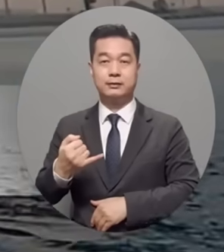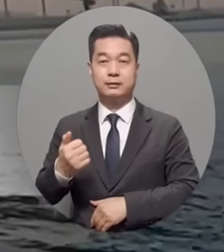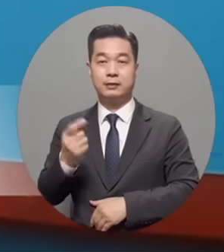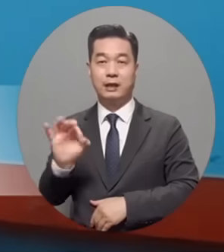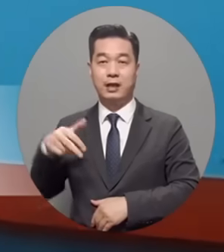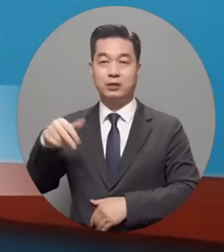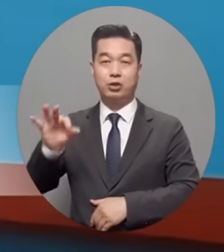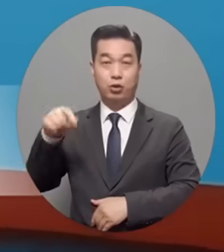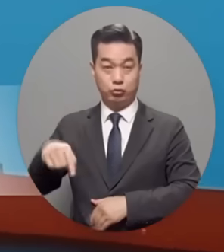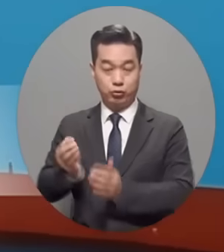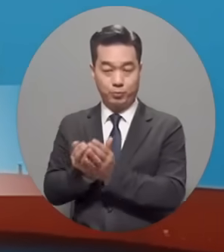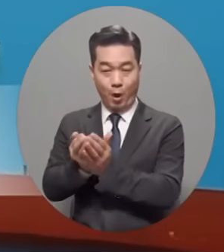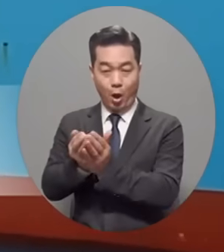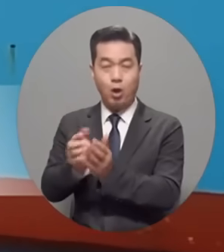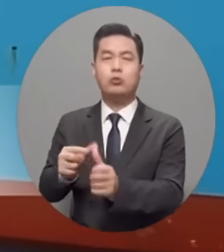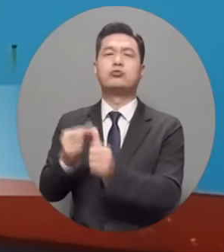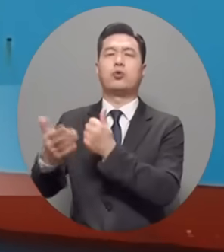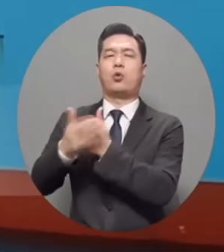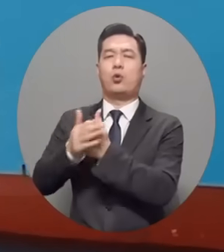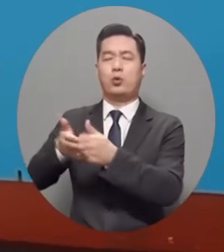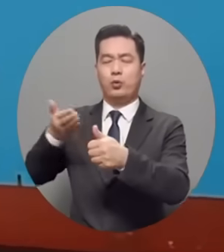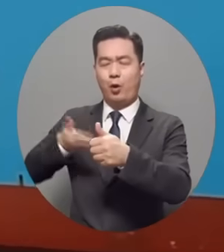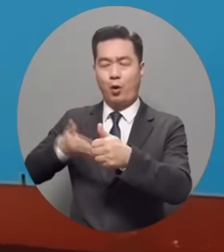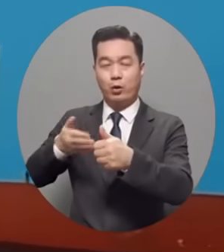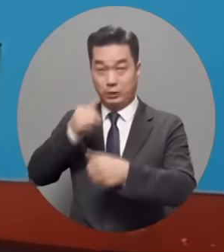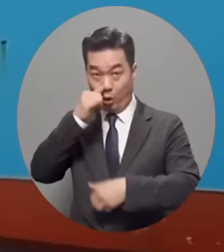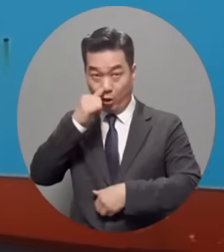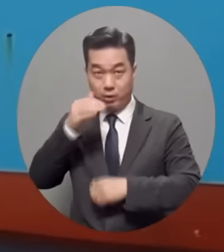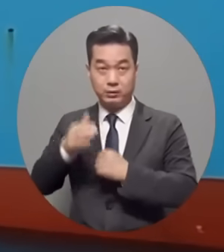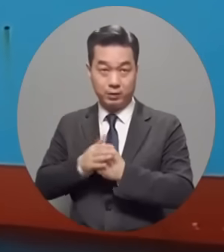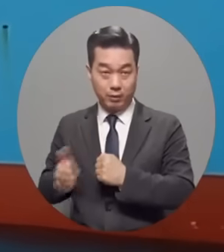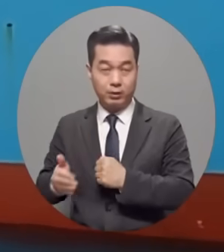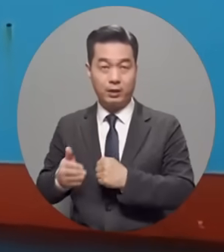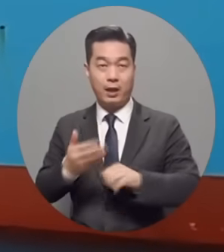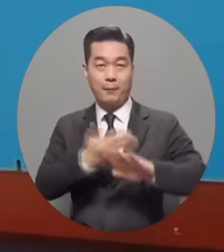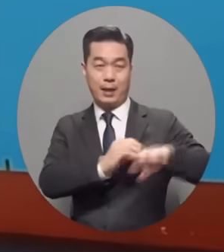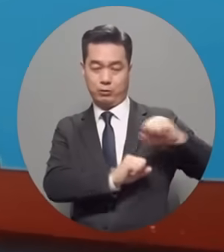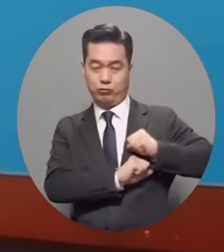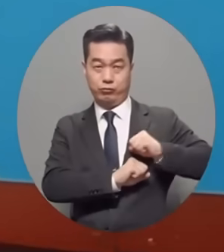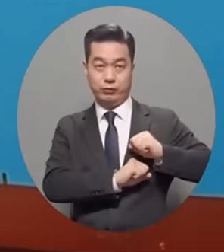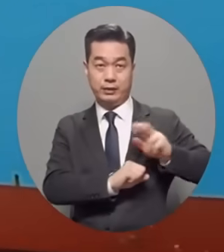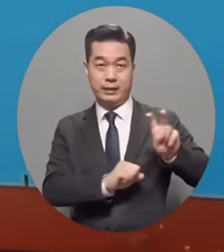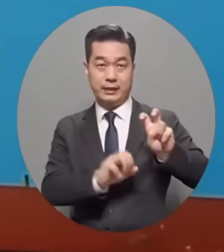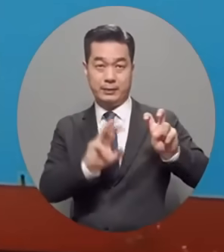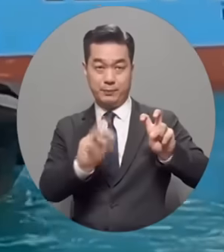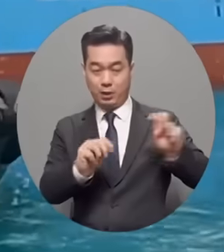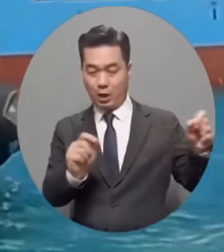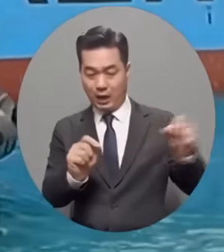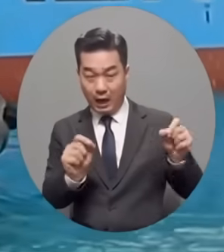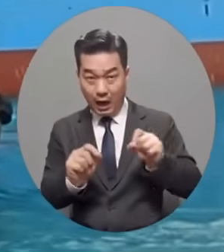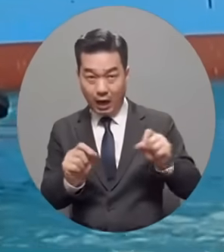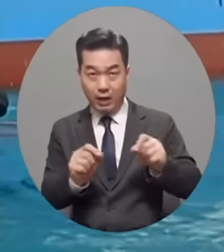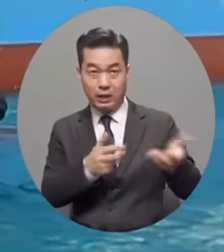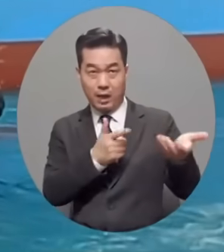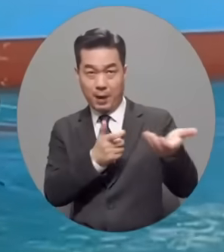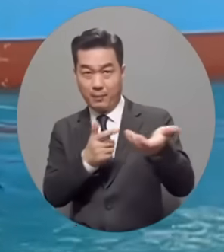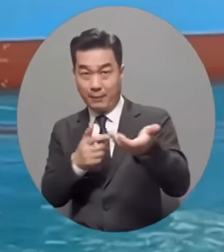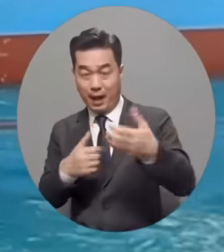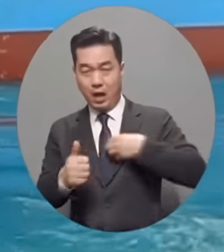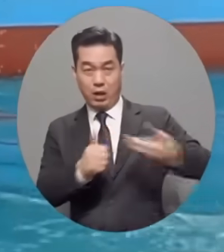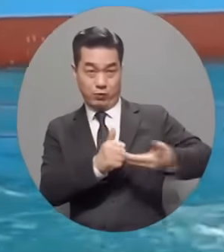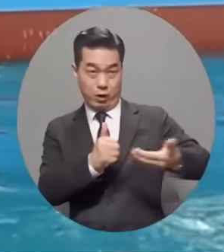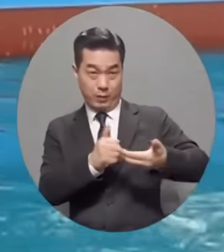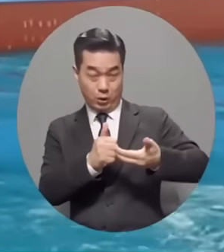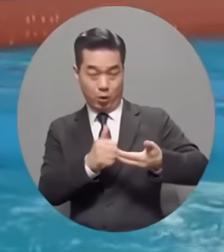항정호에서 긴급 구조 요청이 접수됐습니다. 후티 반군 선박이 20m까지 접근해 소형 화기를 쏘며 위협하고